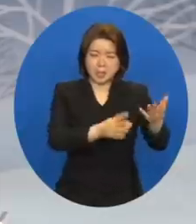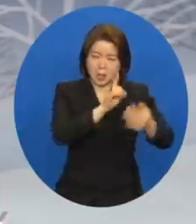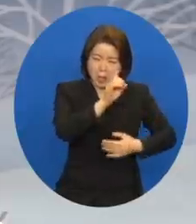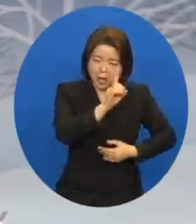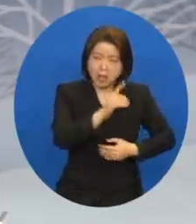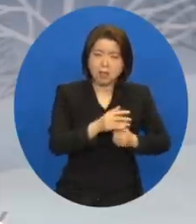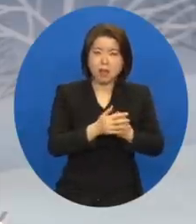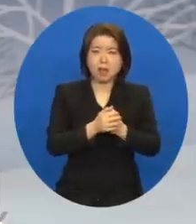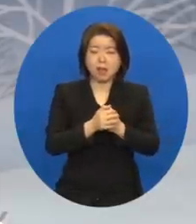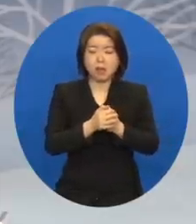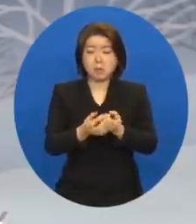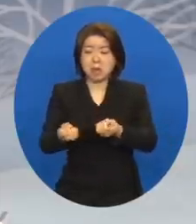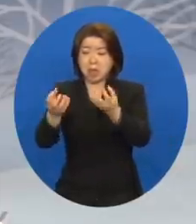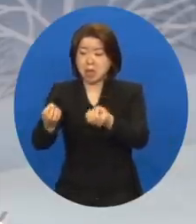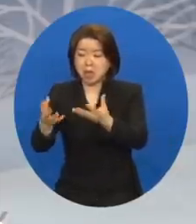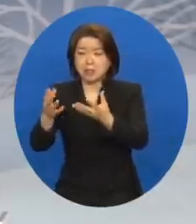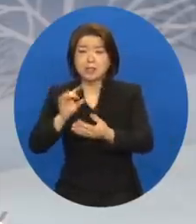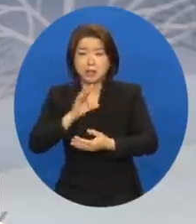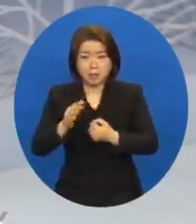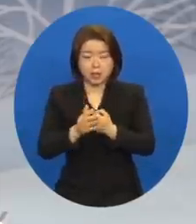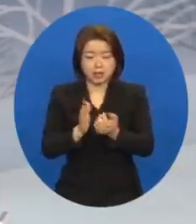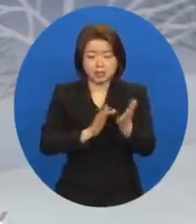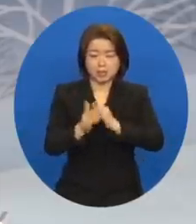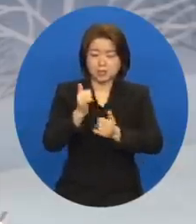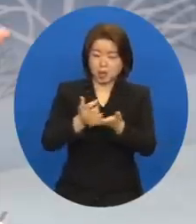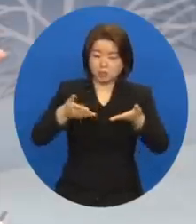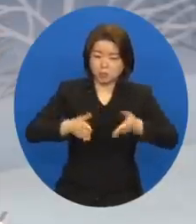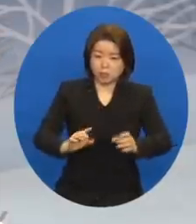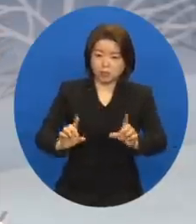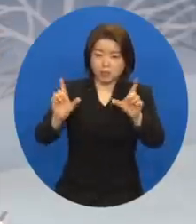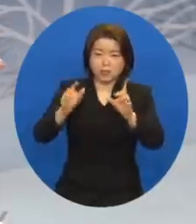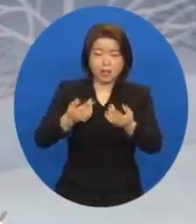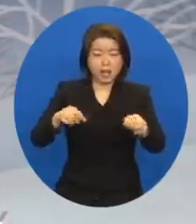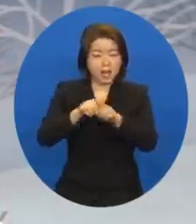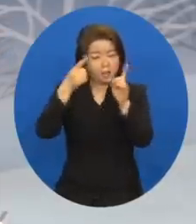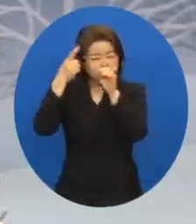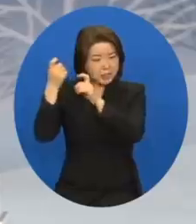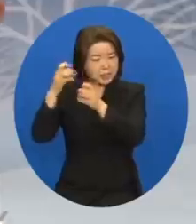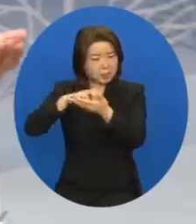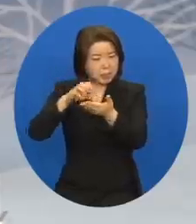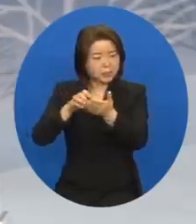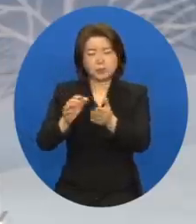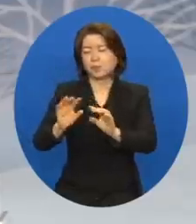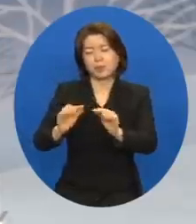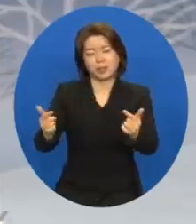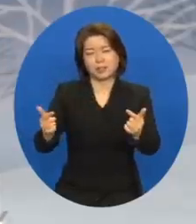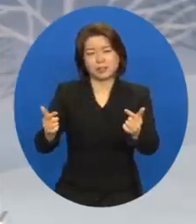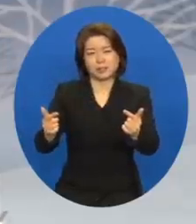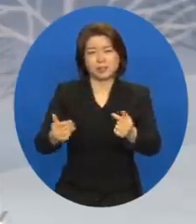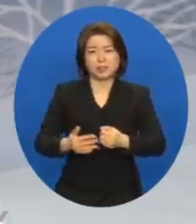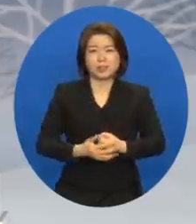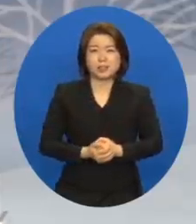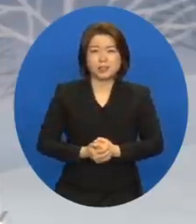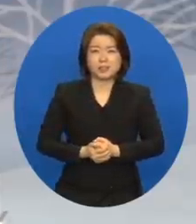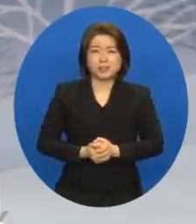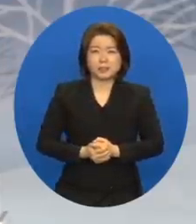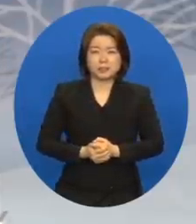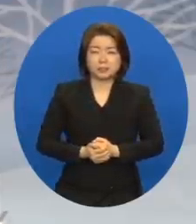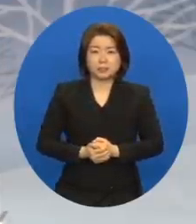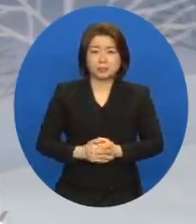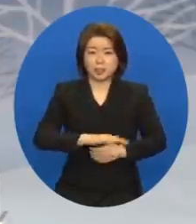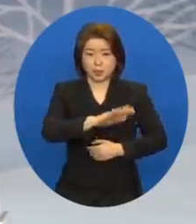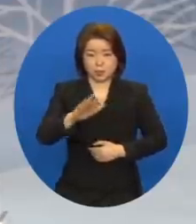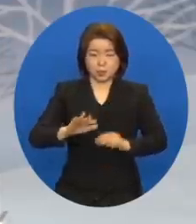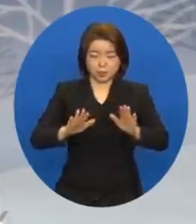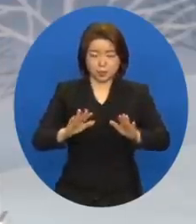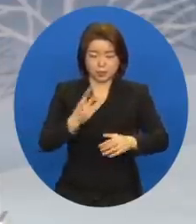번으로 예수님이 태어나신 날을 그저 함께 기념하는 날 정도가 아닌 것입니다. 우리